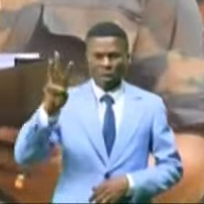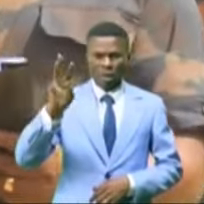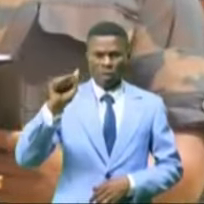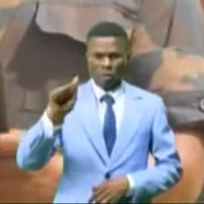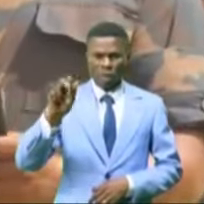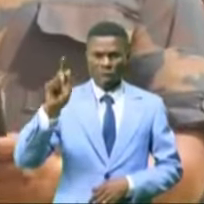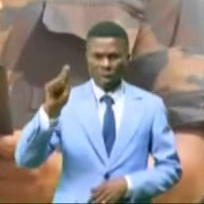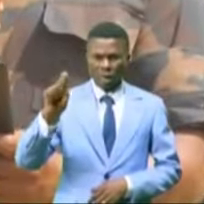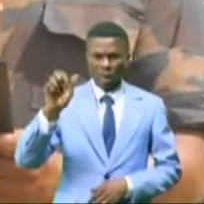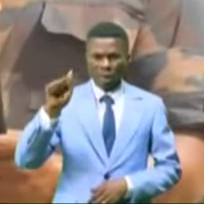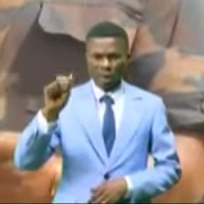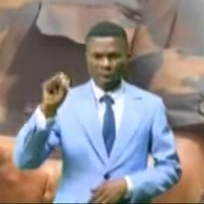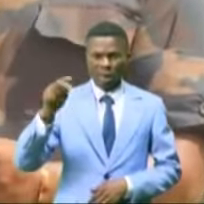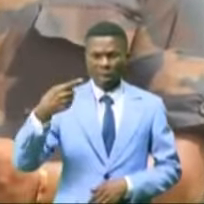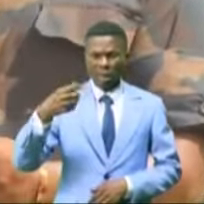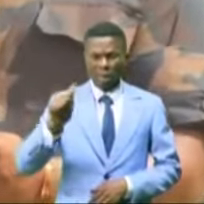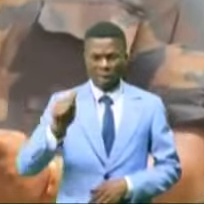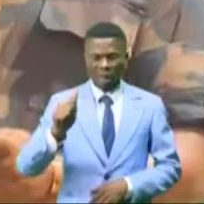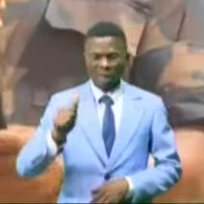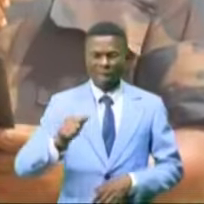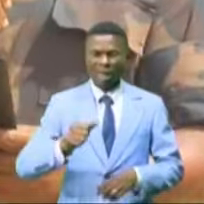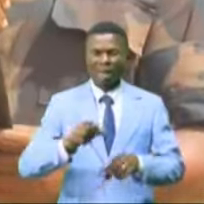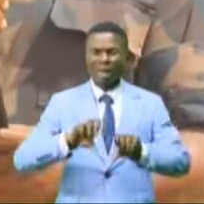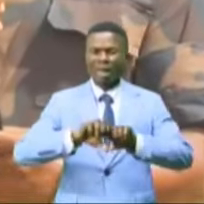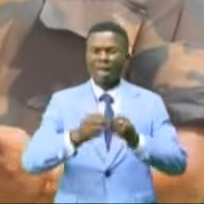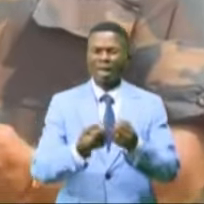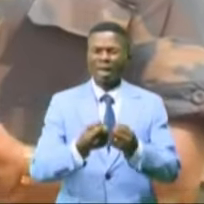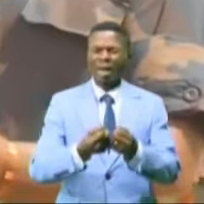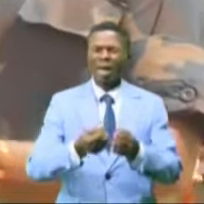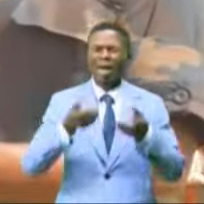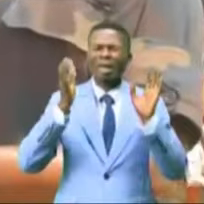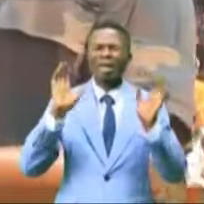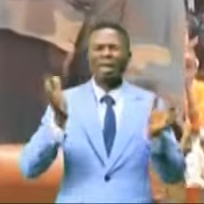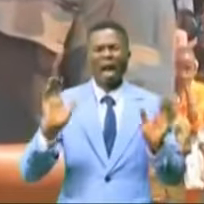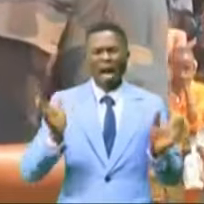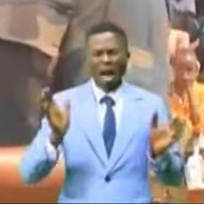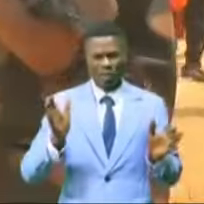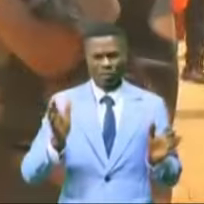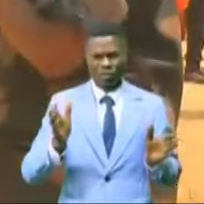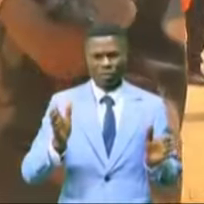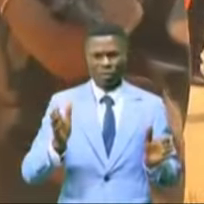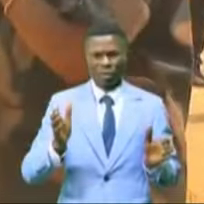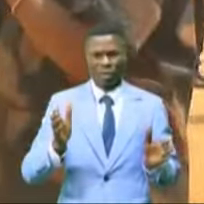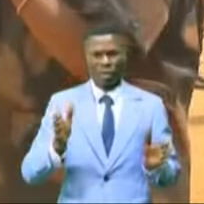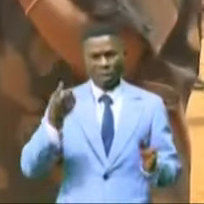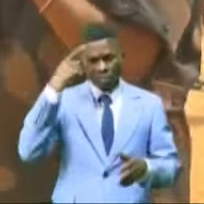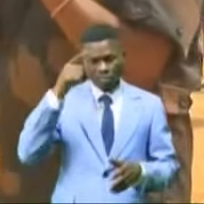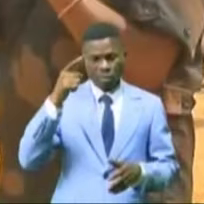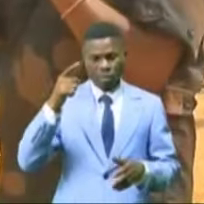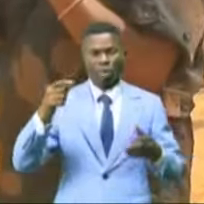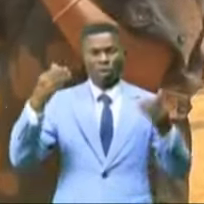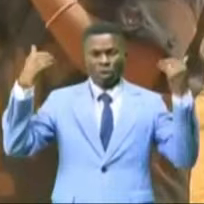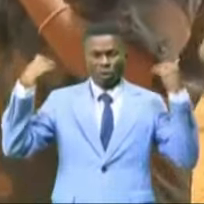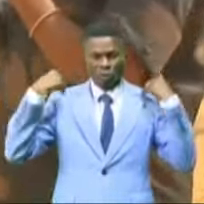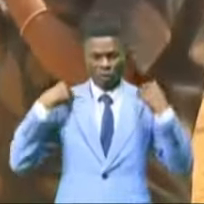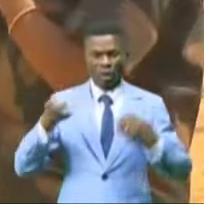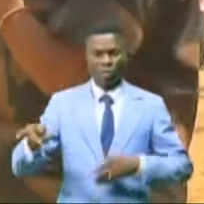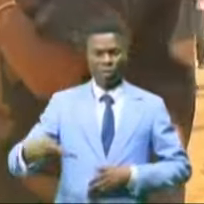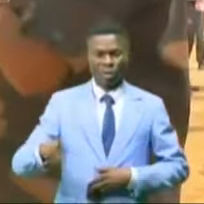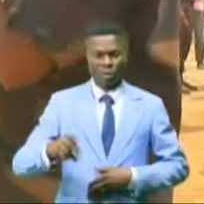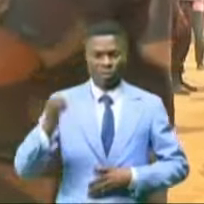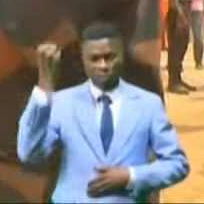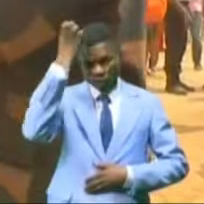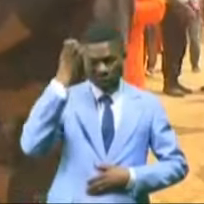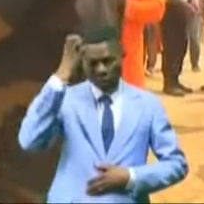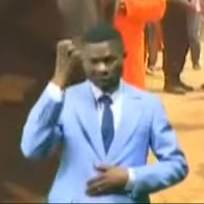trouve dans un état délabrement très avancé. Pour le numéro 1 de la province, le